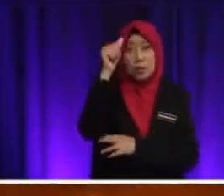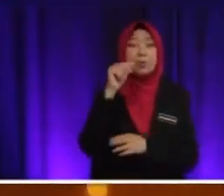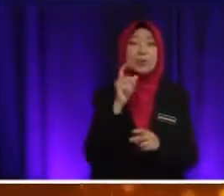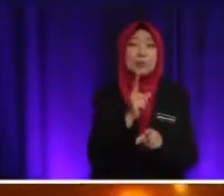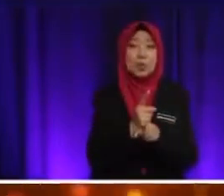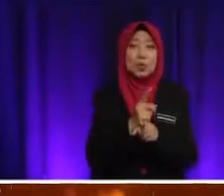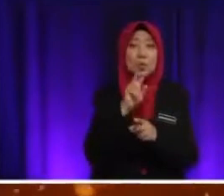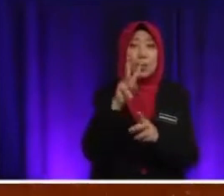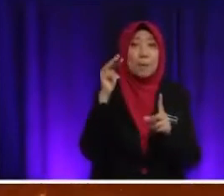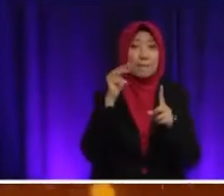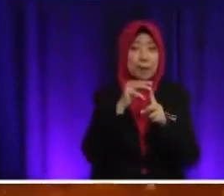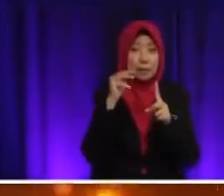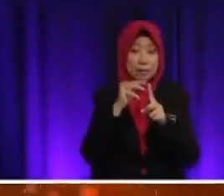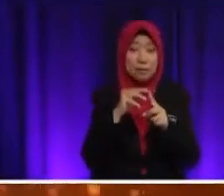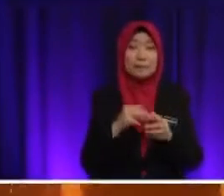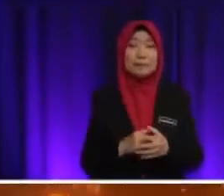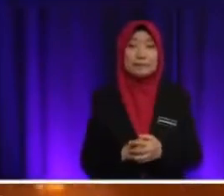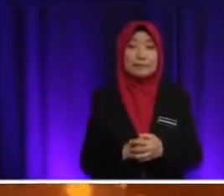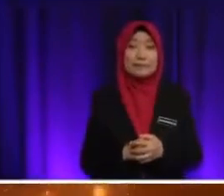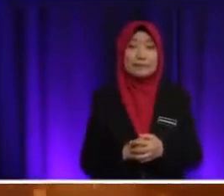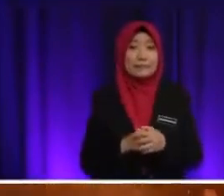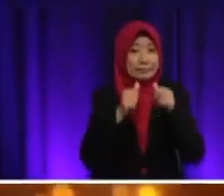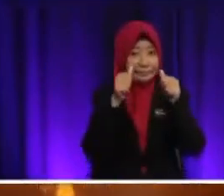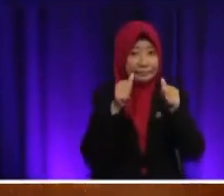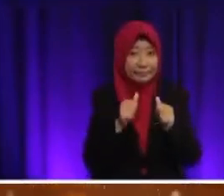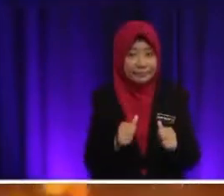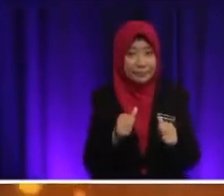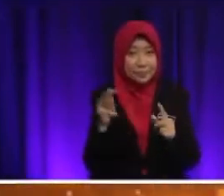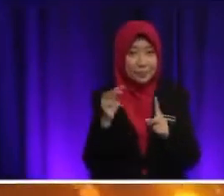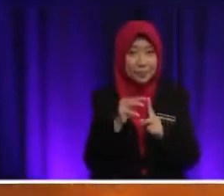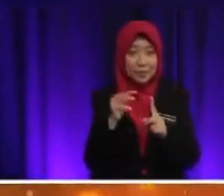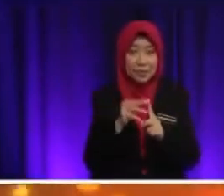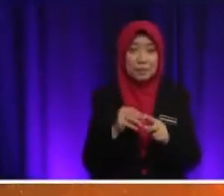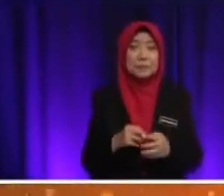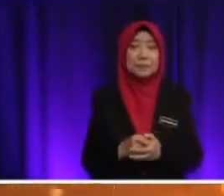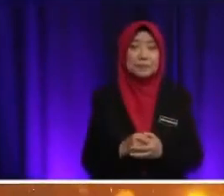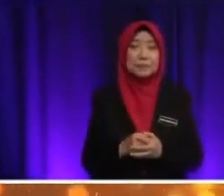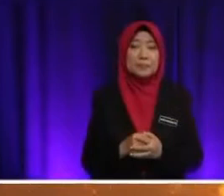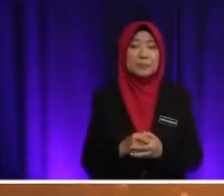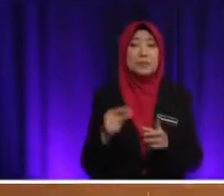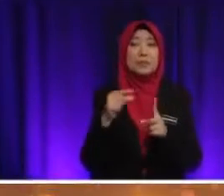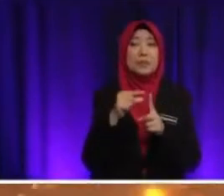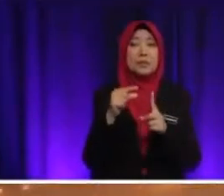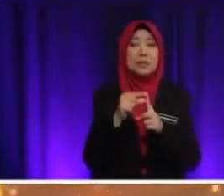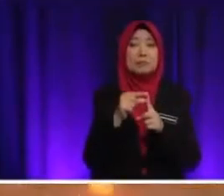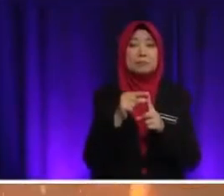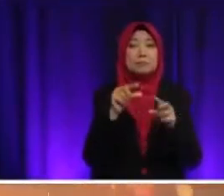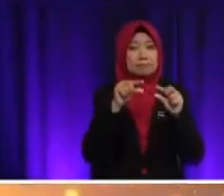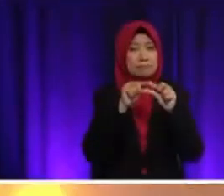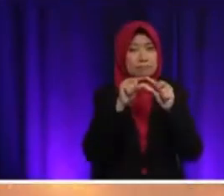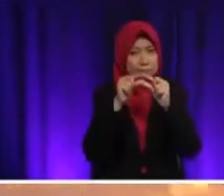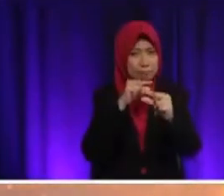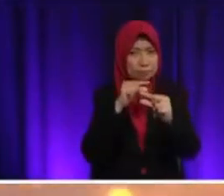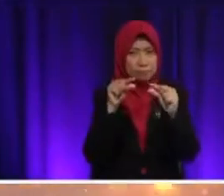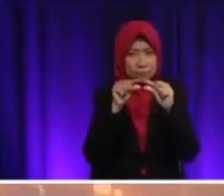tanya. Dia kena bagi markah awal lagi. Sila lekatkan. Boleh, dan soalan ustaz yang kedua. Wahudan. Wa mau'izatan lil muttaqin.